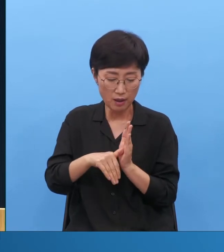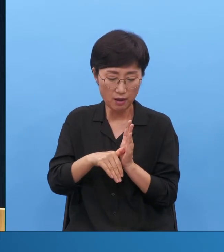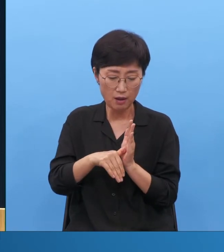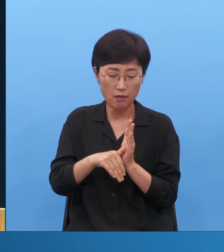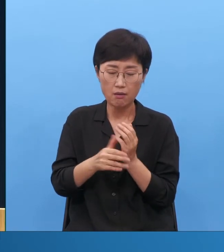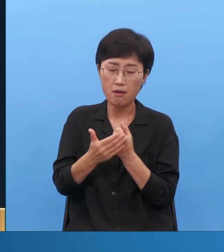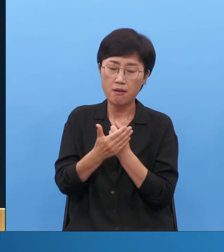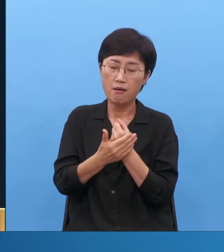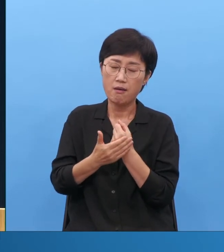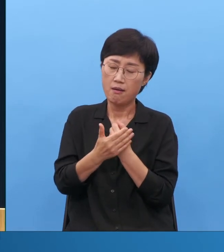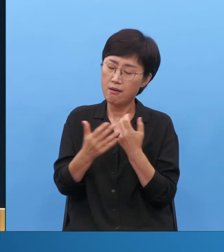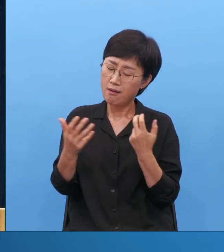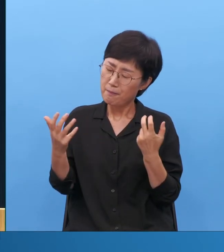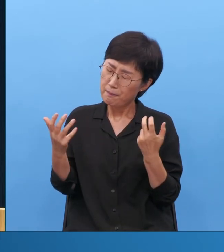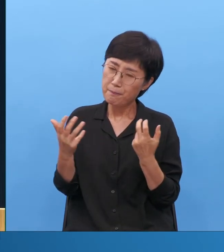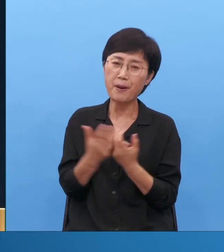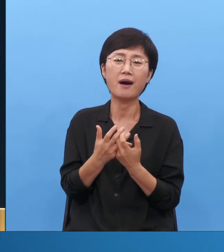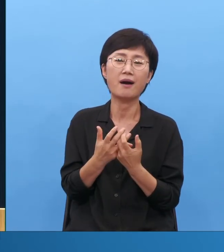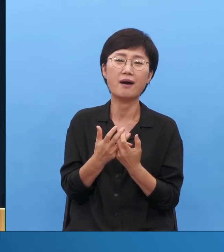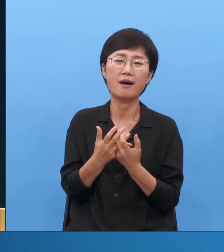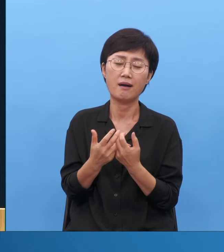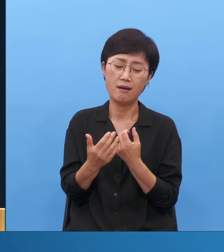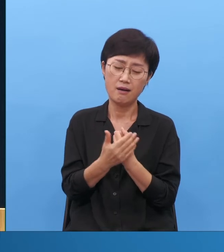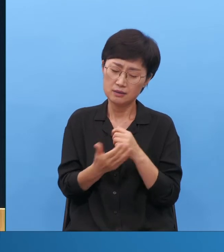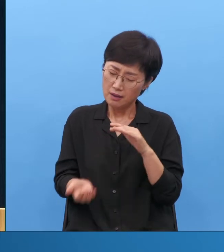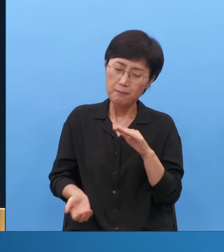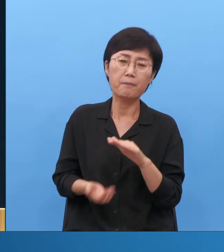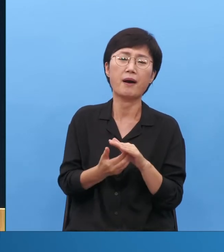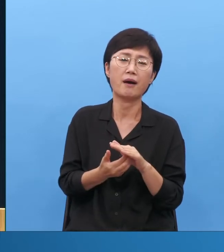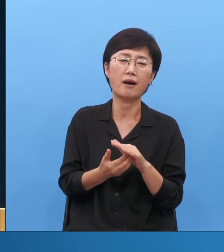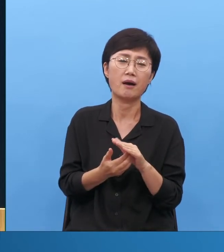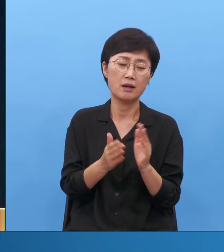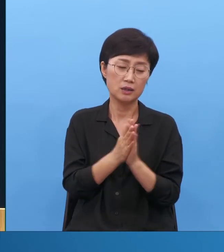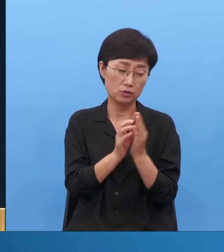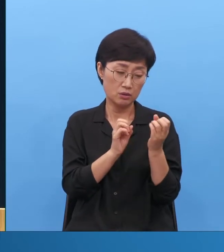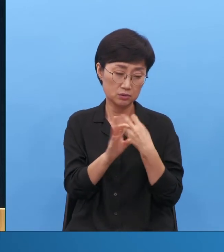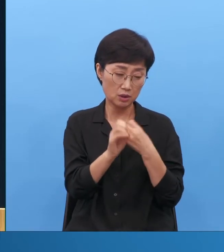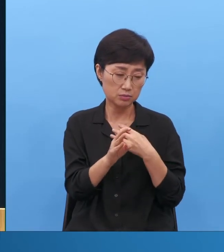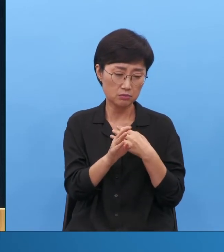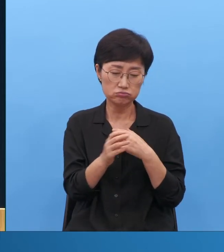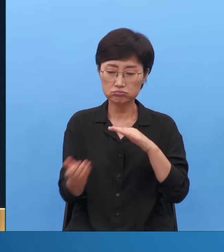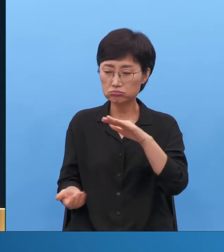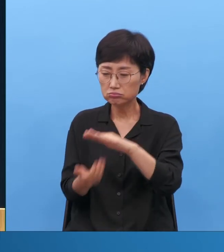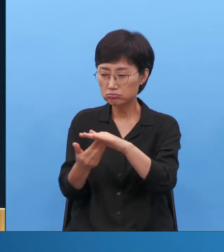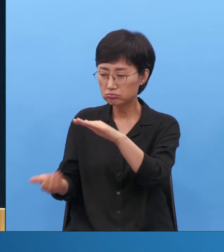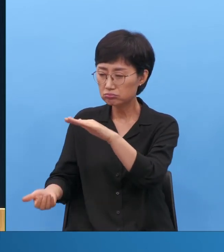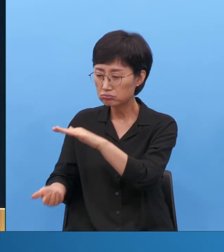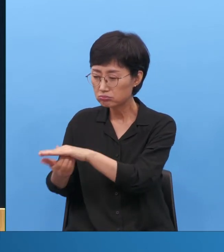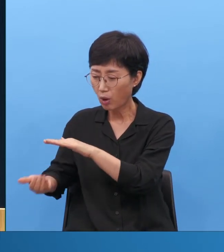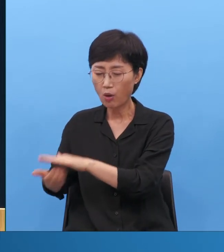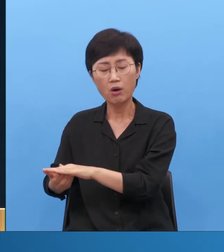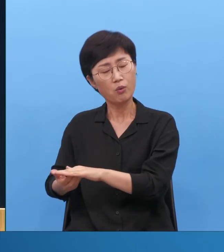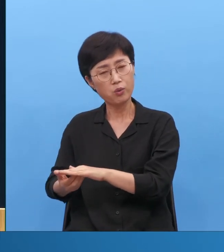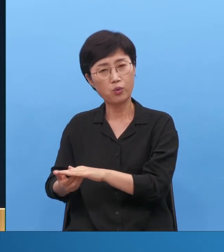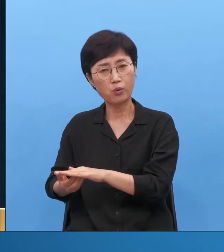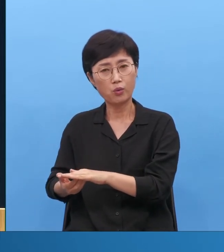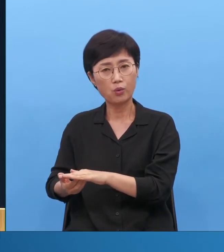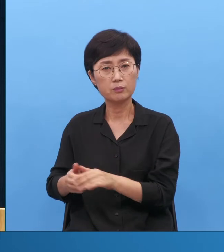that's when I receive the greatest grace before God. 그리고 그게 다 성취됐단 말이에요. And all that has been 중요한 단어들이에요. fulfilled, all those important 이 말 왜 words.